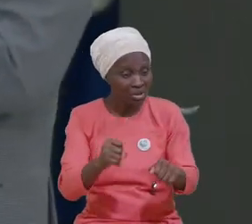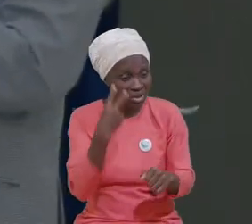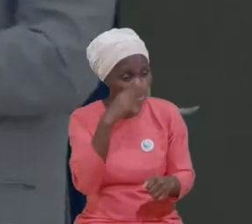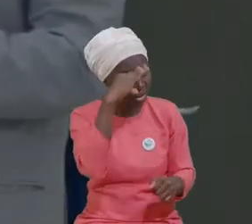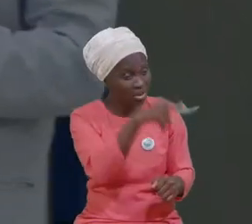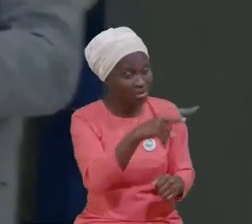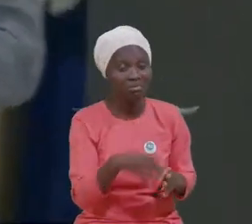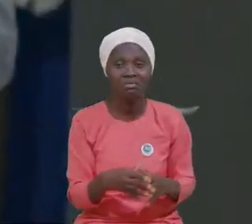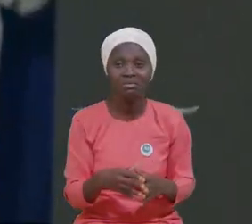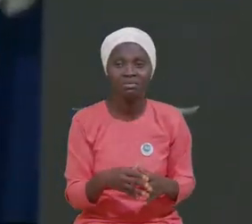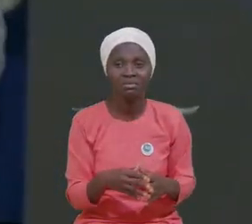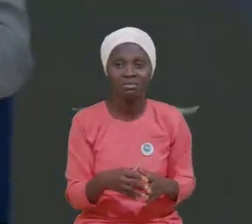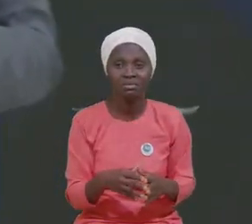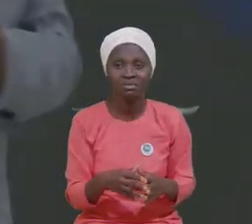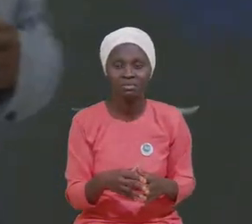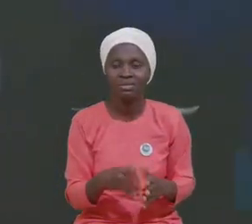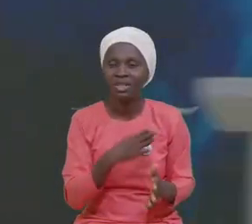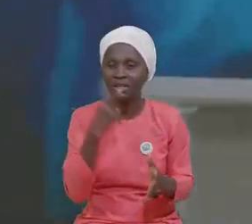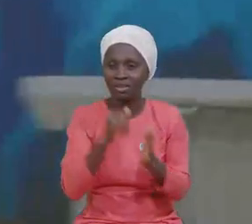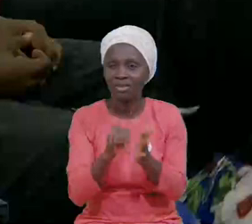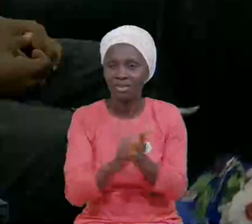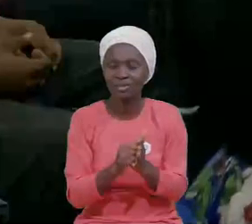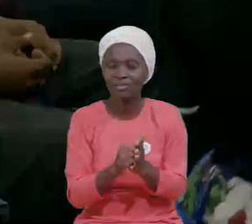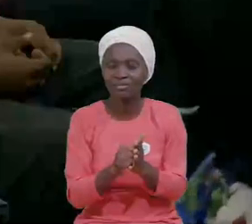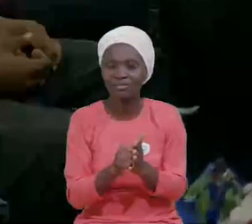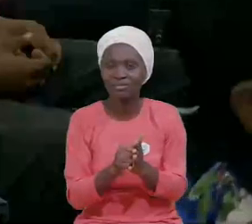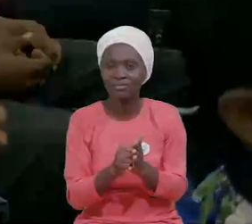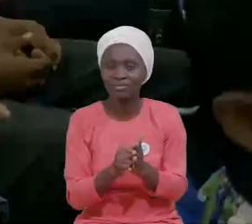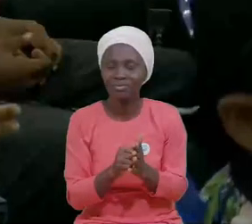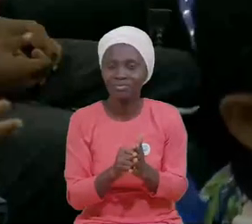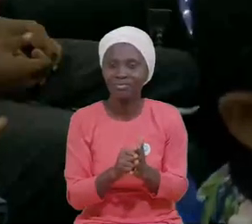voir même, j'ai dit oui, je le connais.